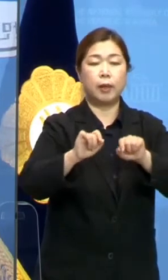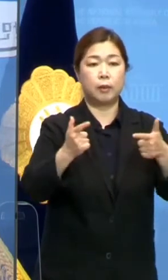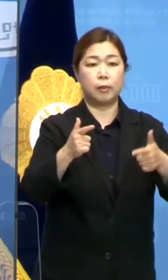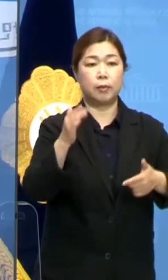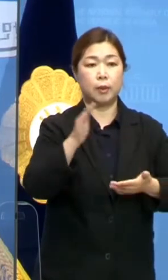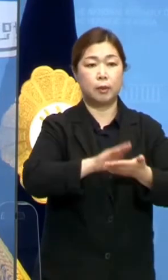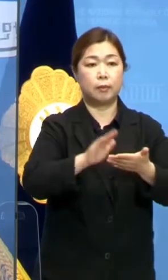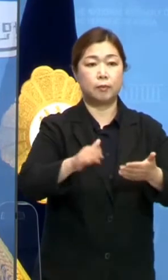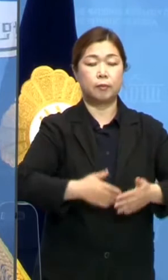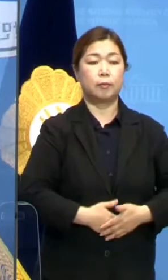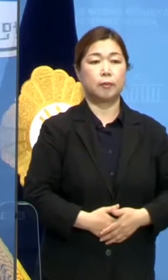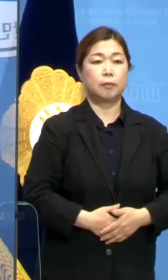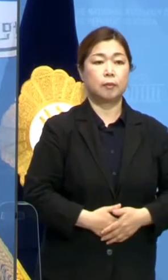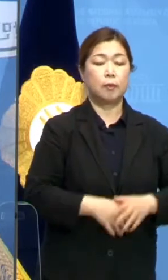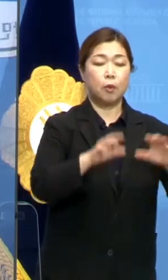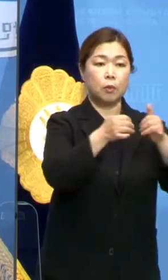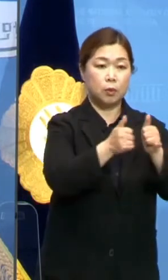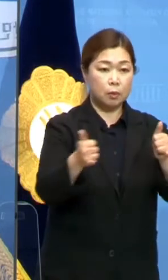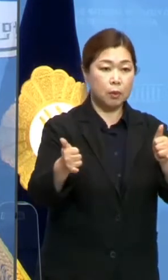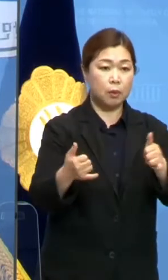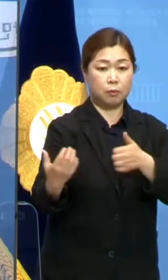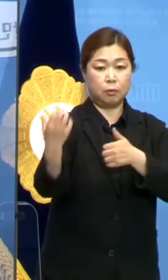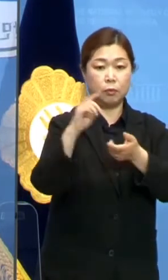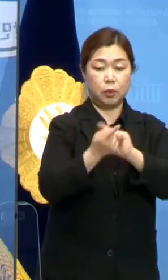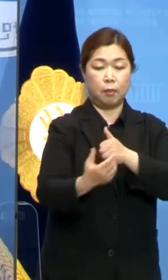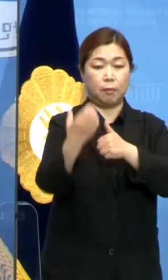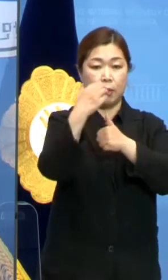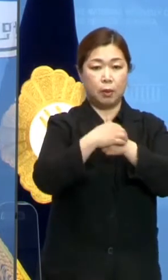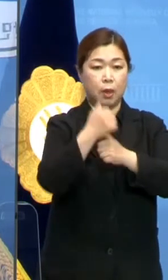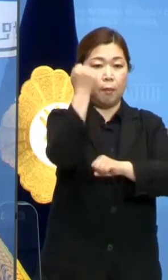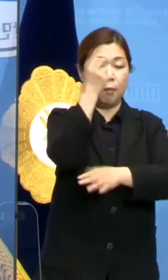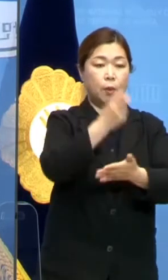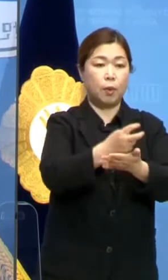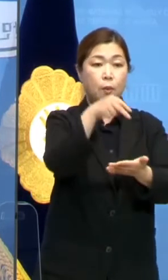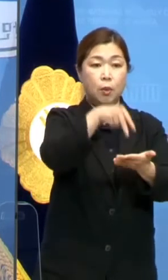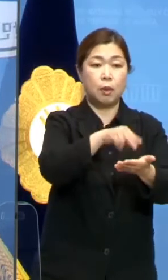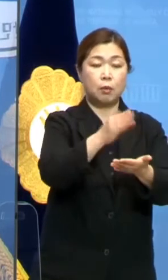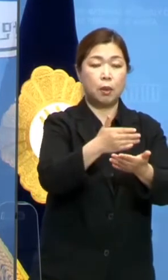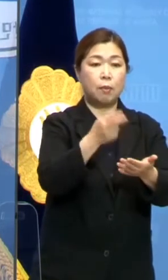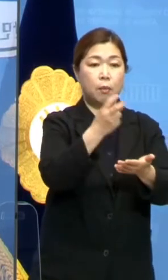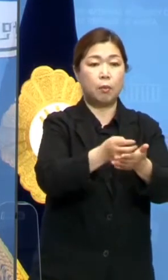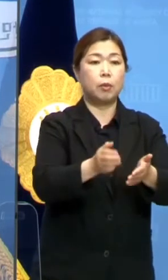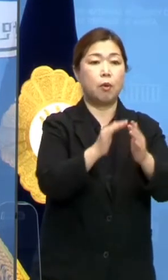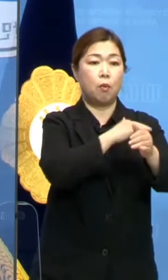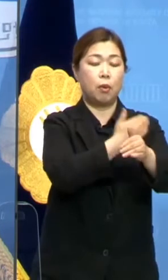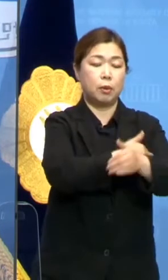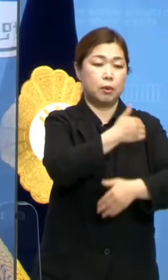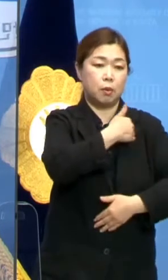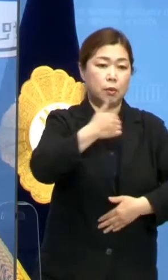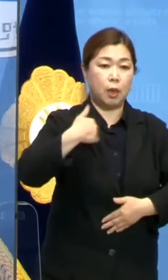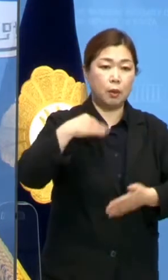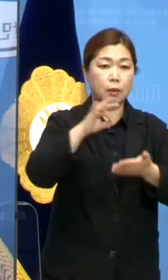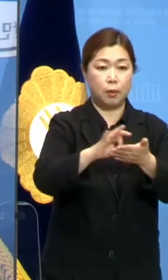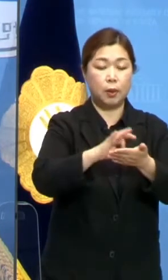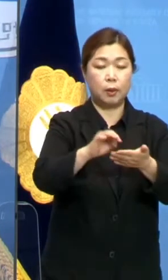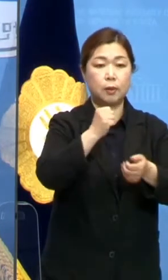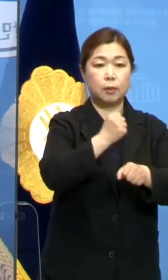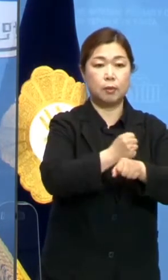것입니다. 국민으로부터 이임받은 헌법상 보장된 입법권을 정당하게 사용할